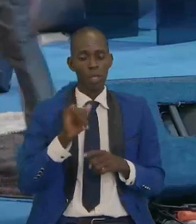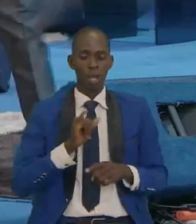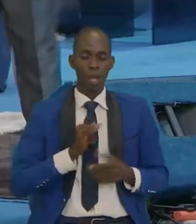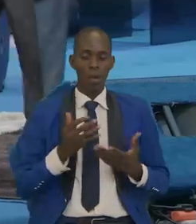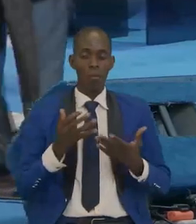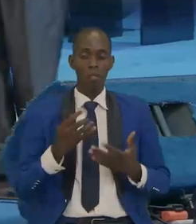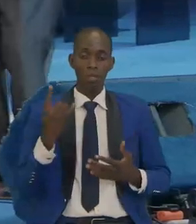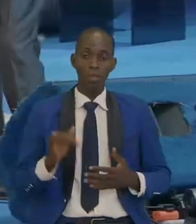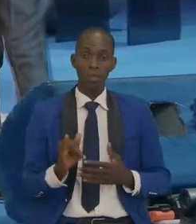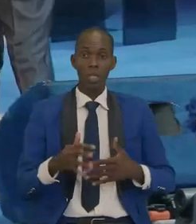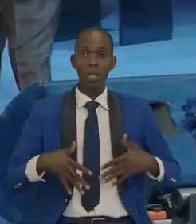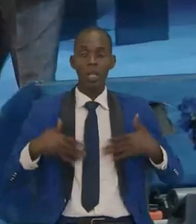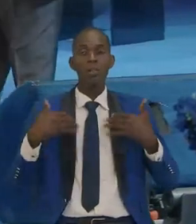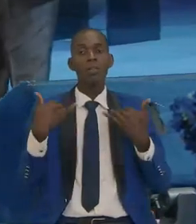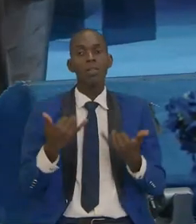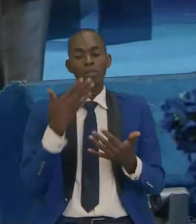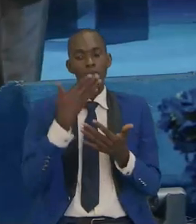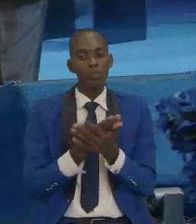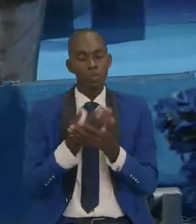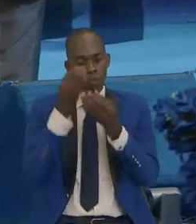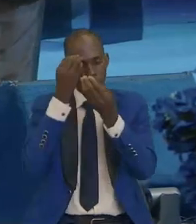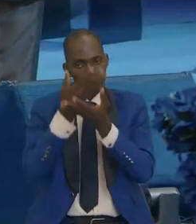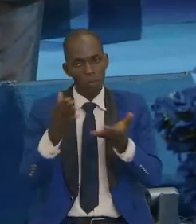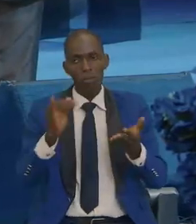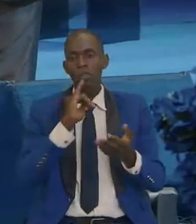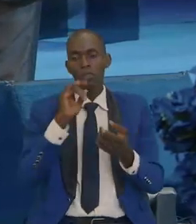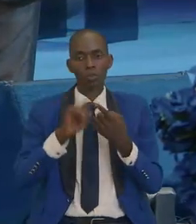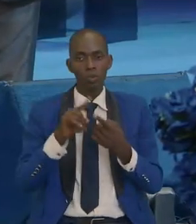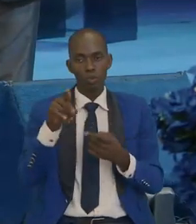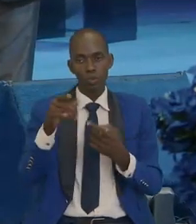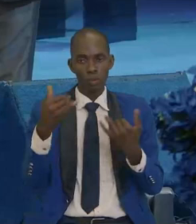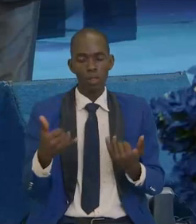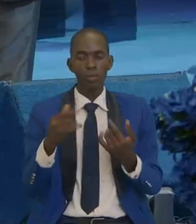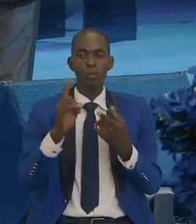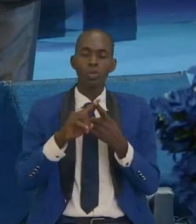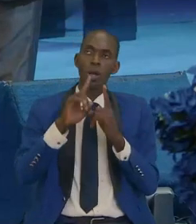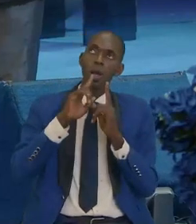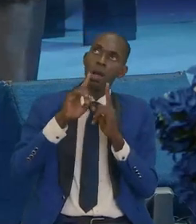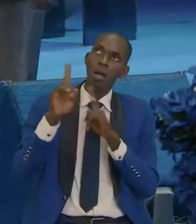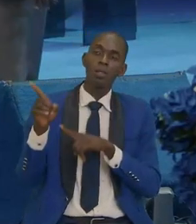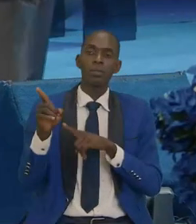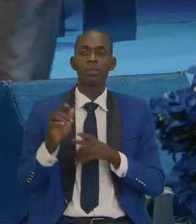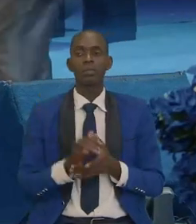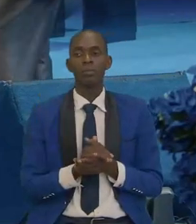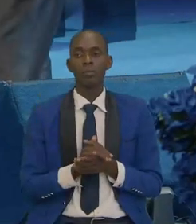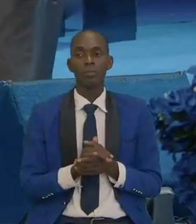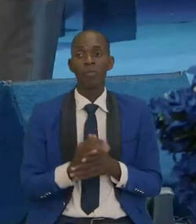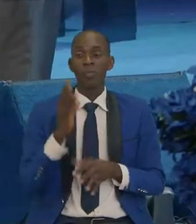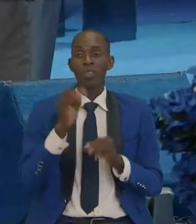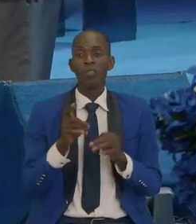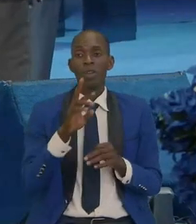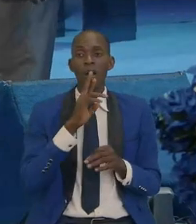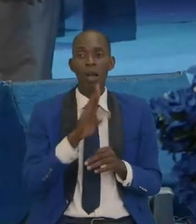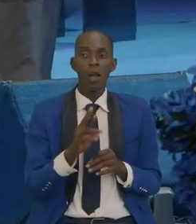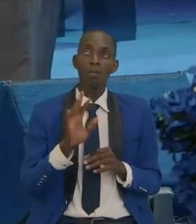pardon, je veux la vie éternelle. La bonne nouvelle vous est présentée maintenant à